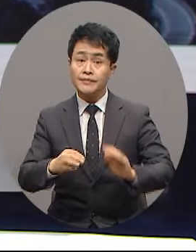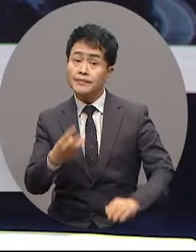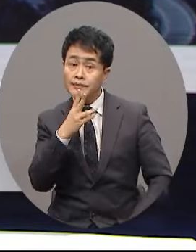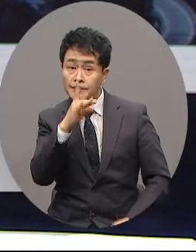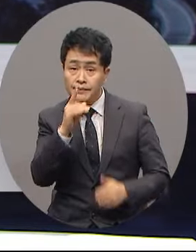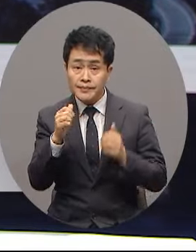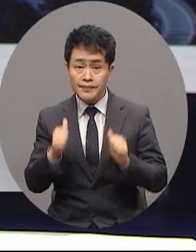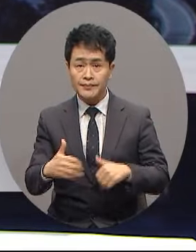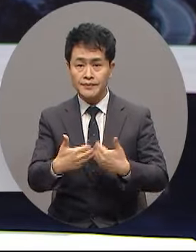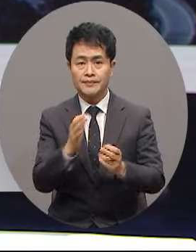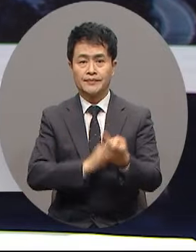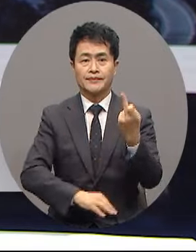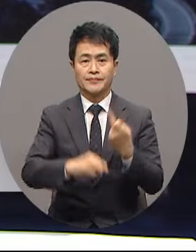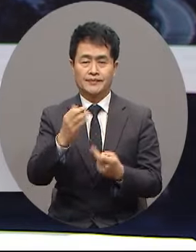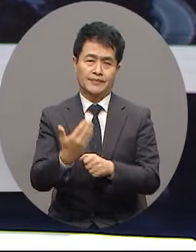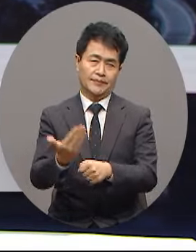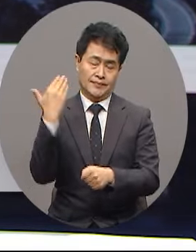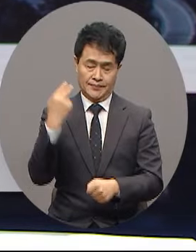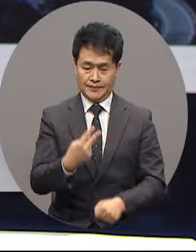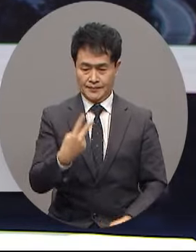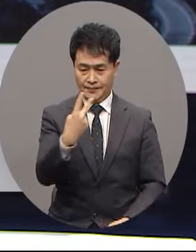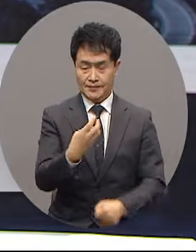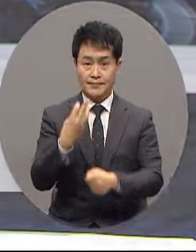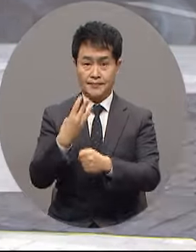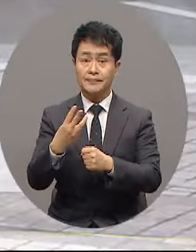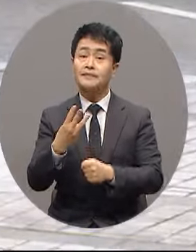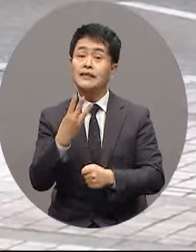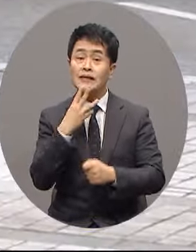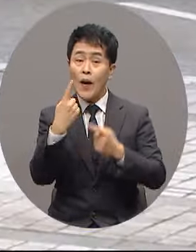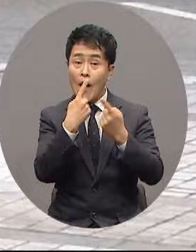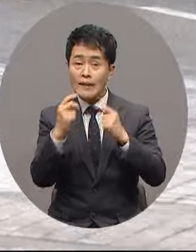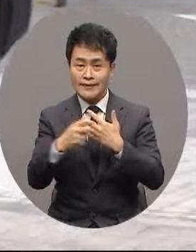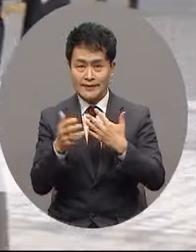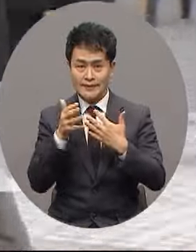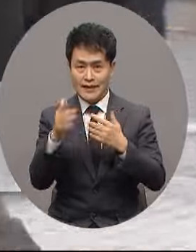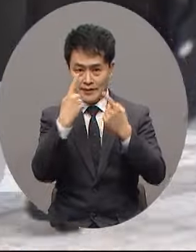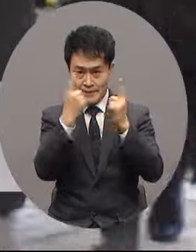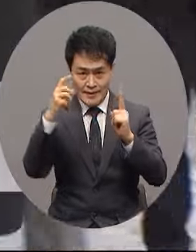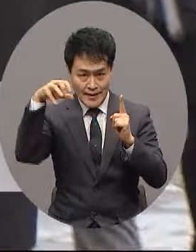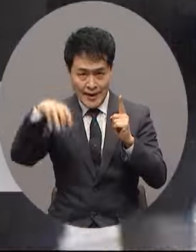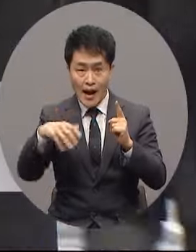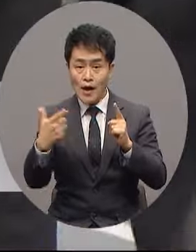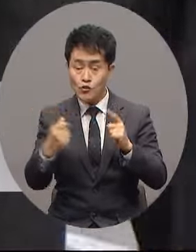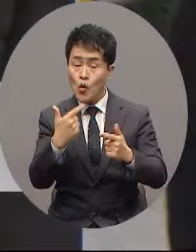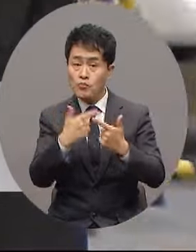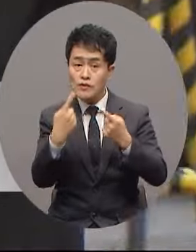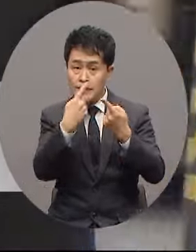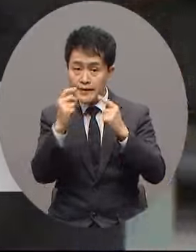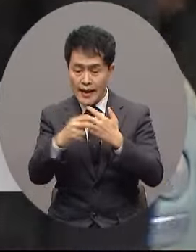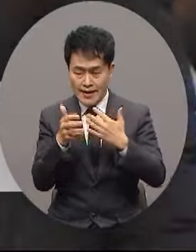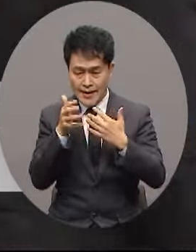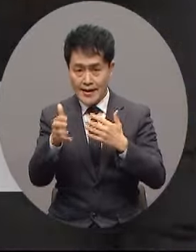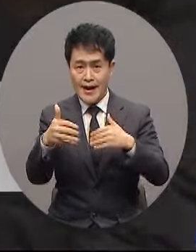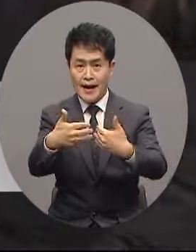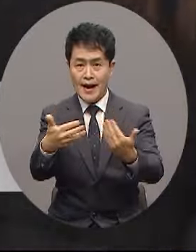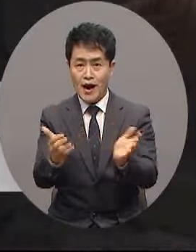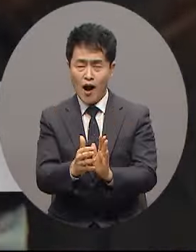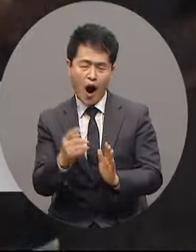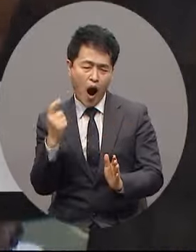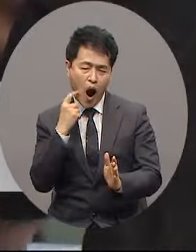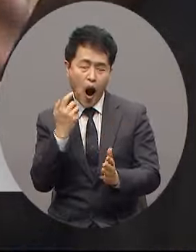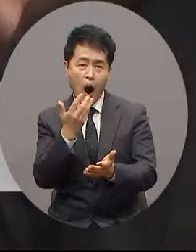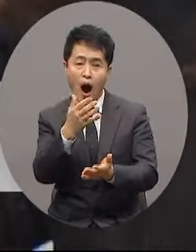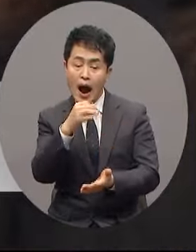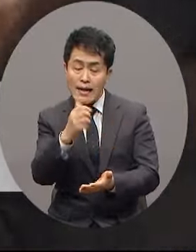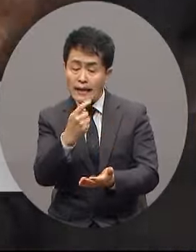서울중앙지법은 오늘 오전 지난 2013년 서울대 의학전문 대학원 이듬해 부산대 의학전문 대학원에 허위